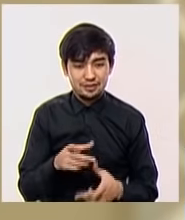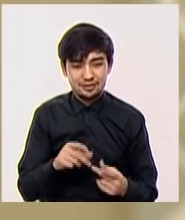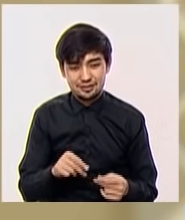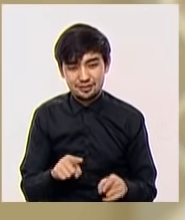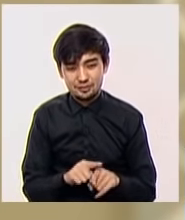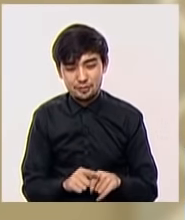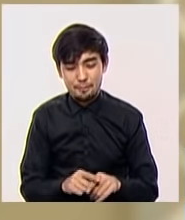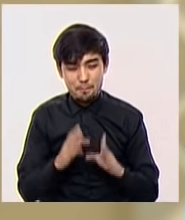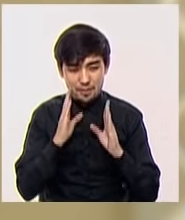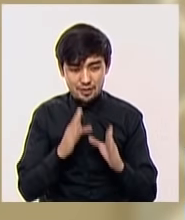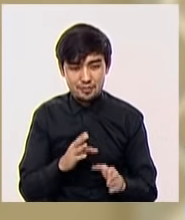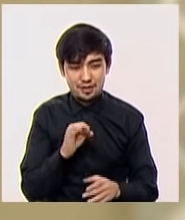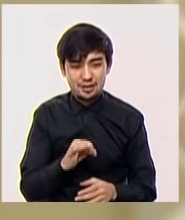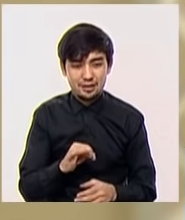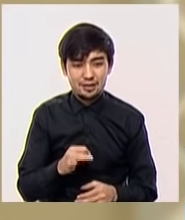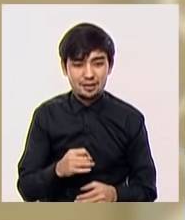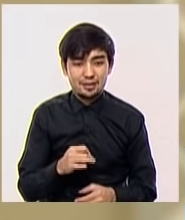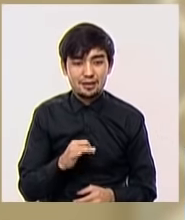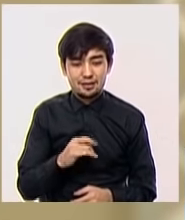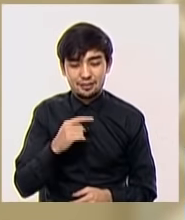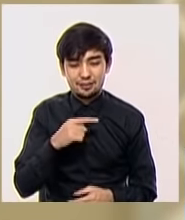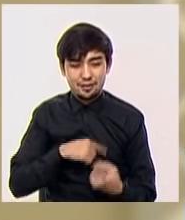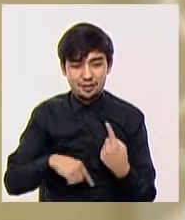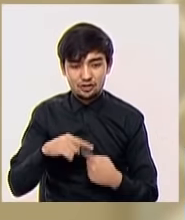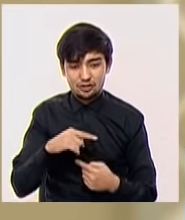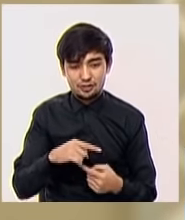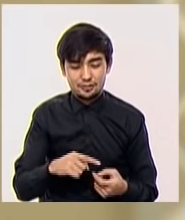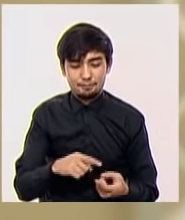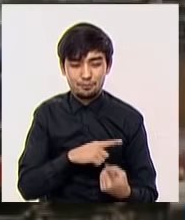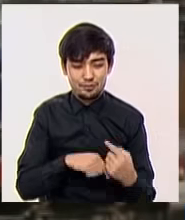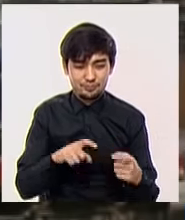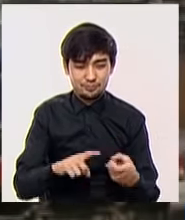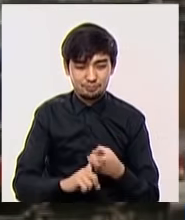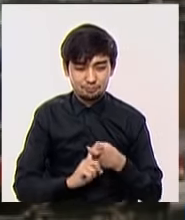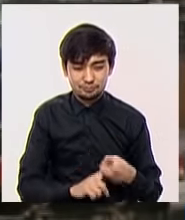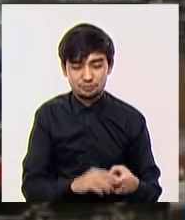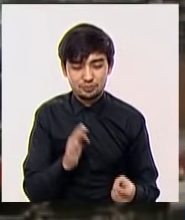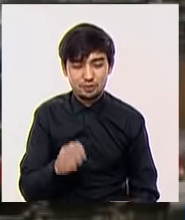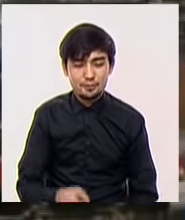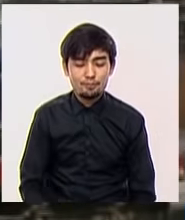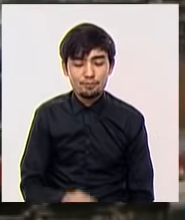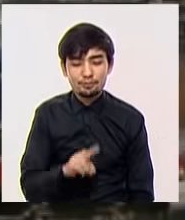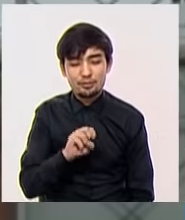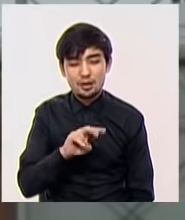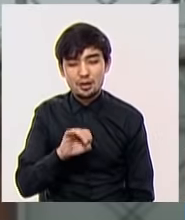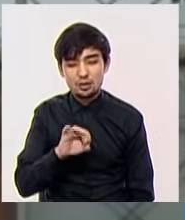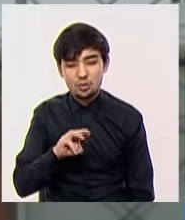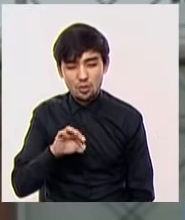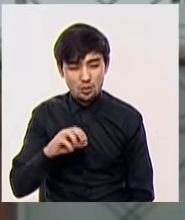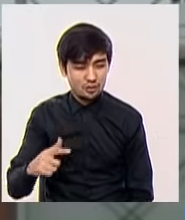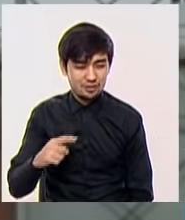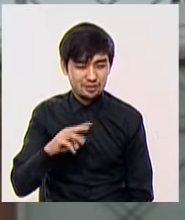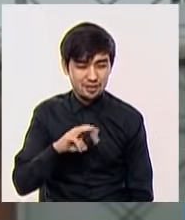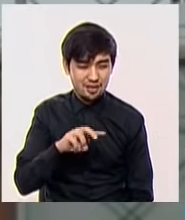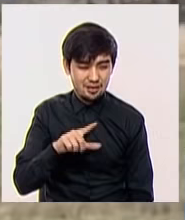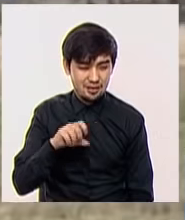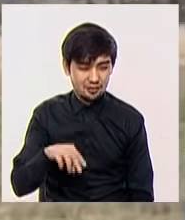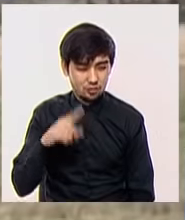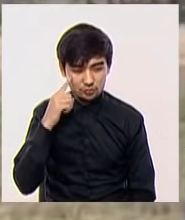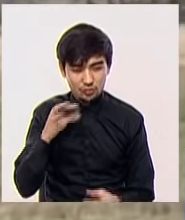даже напрямую затронет и наше предприятие а вот политолог талгат калиев считает что в условиях